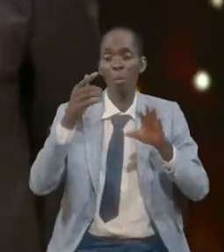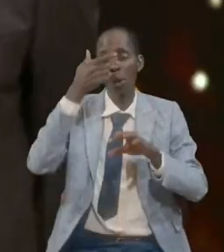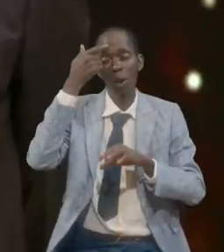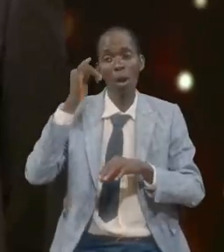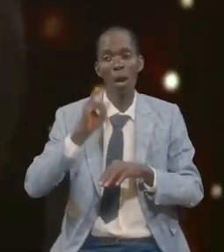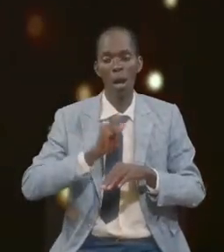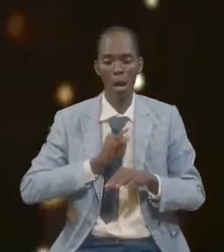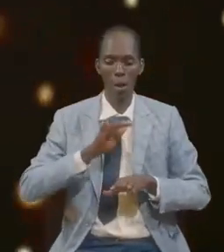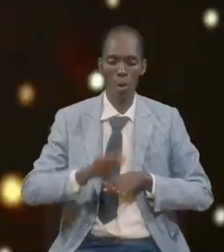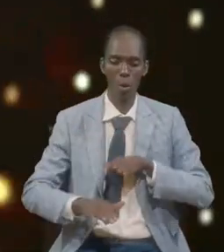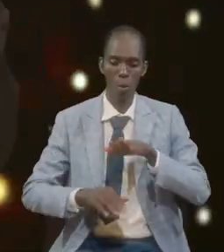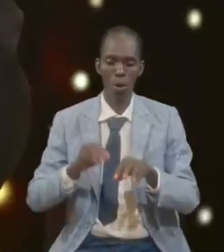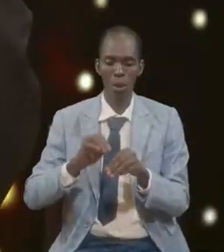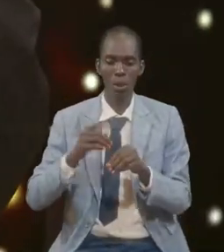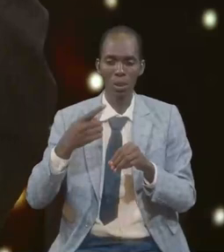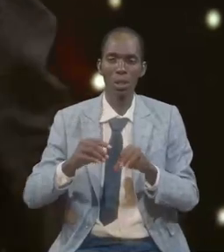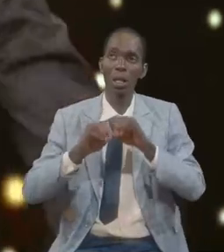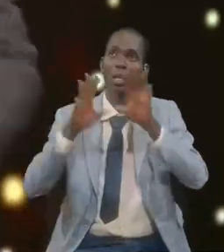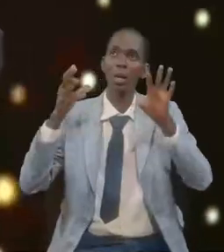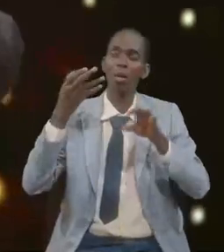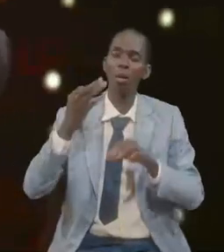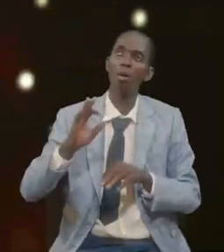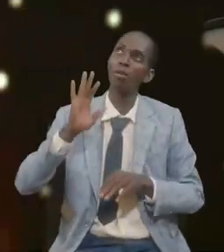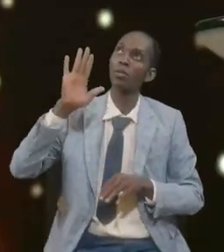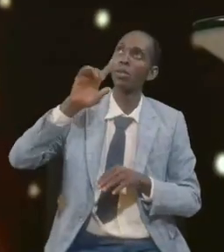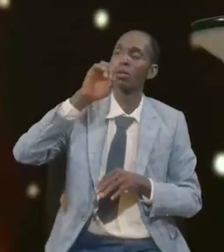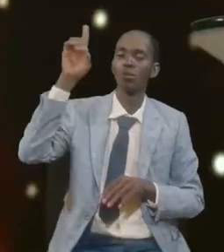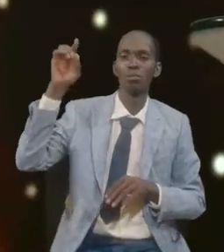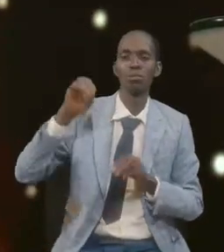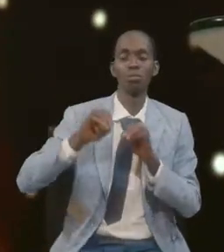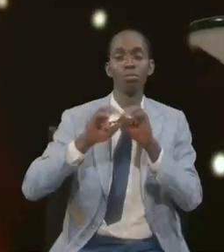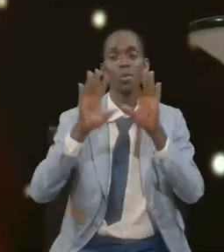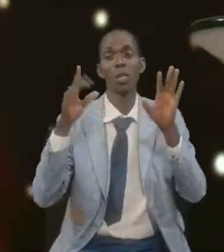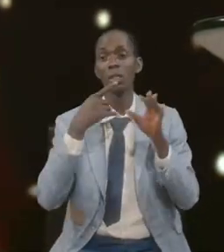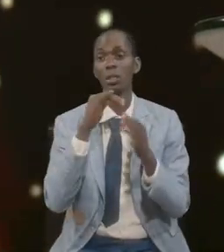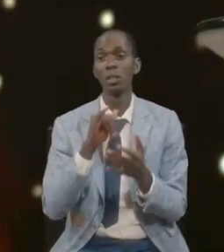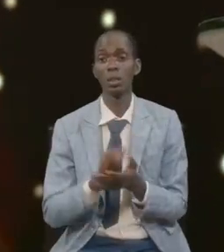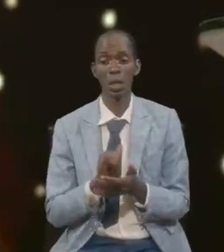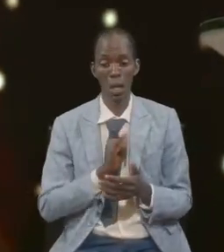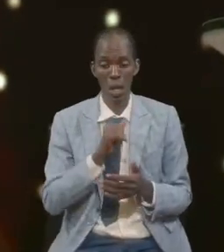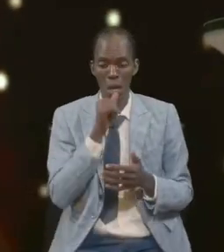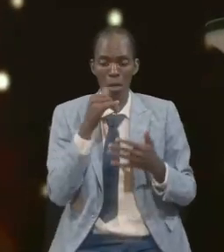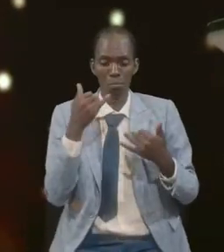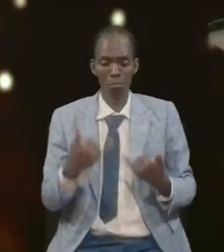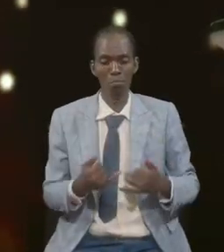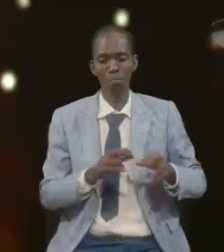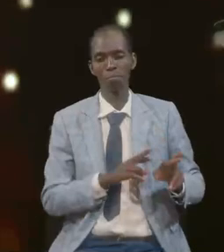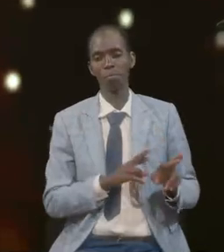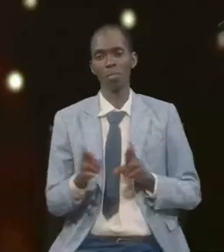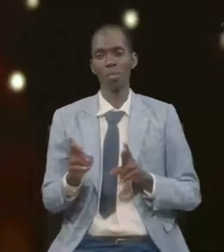je marche dans la lumière de son soleil, de son ensoleillement. Et dit,